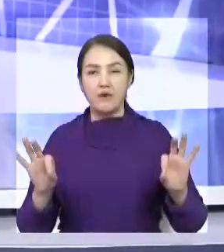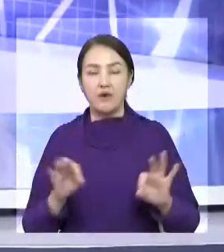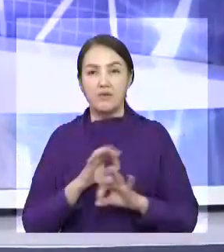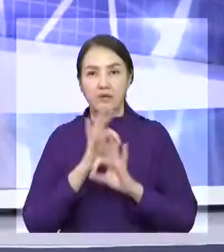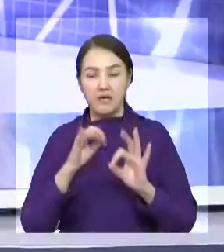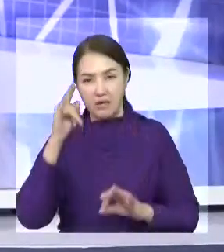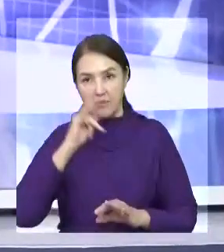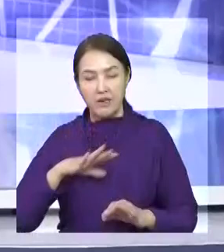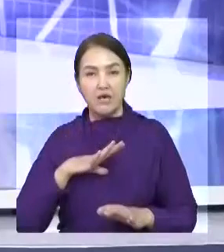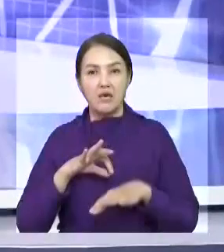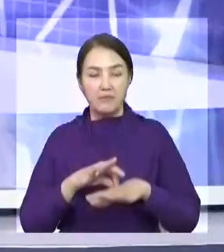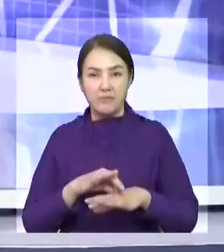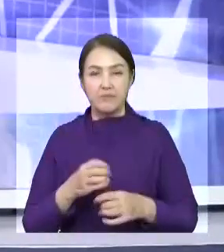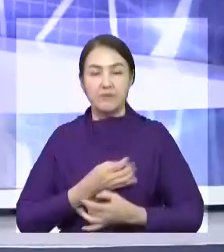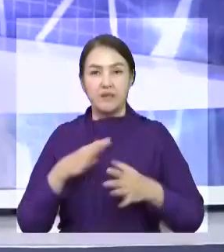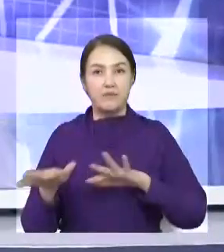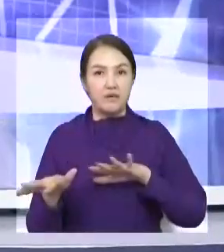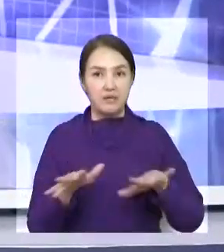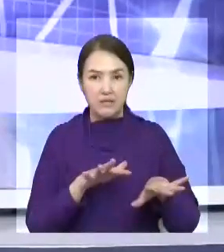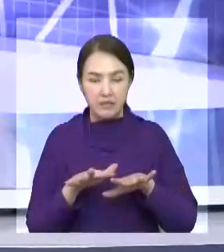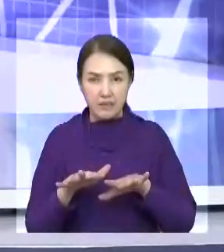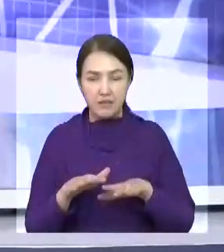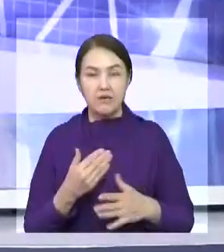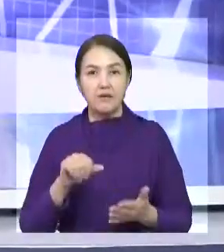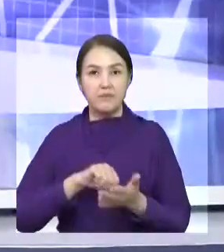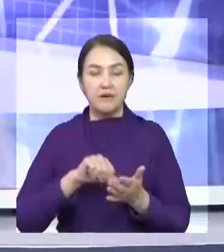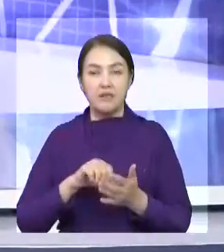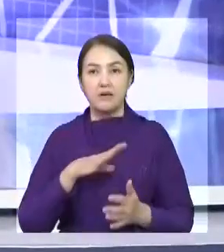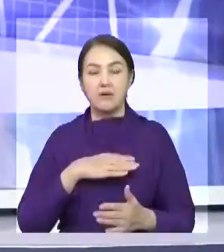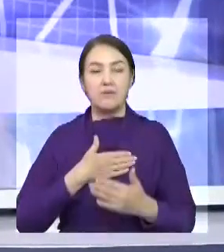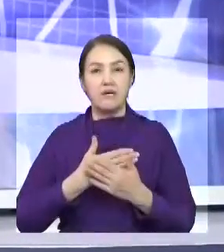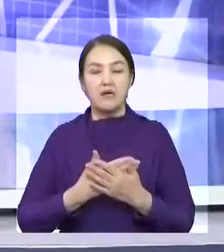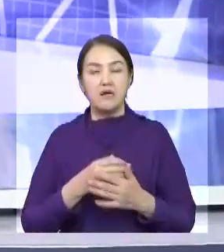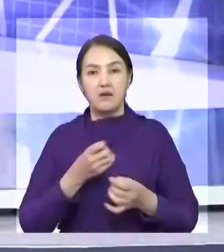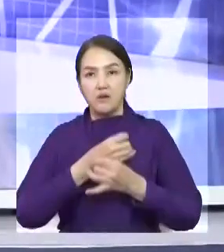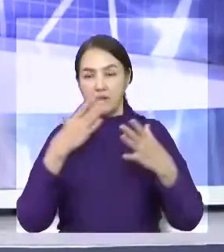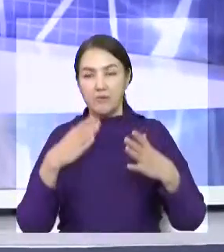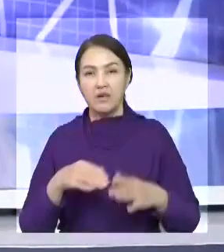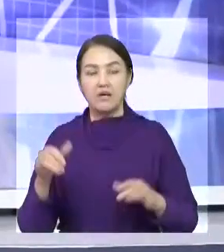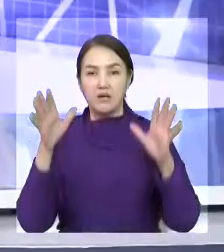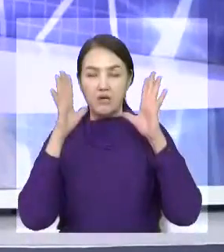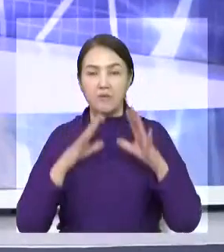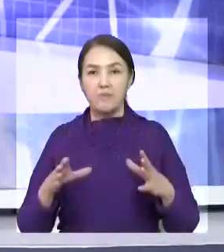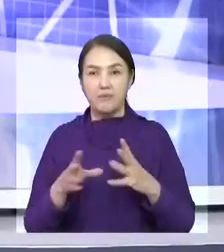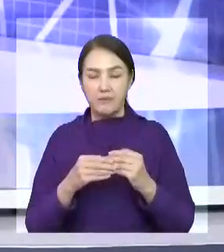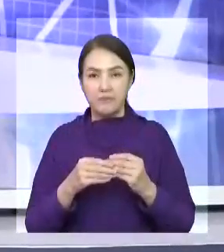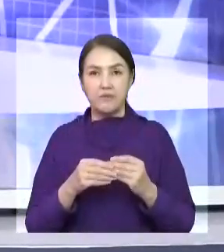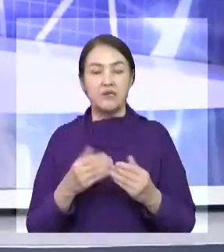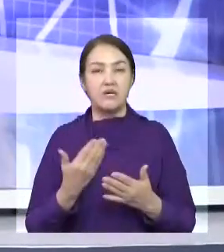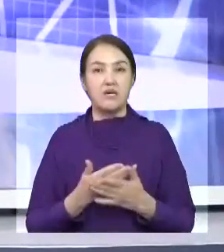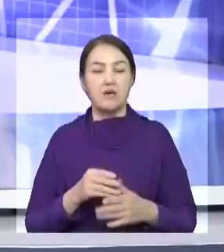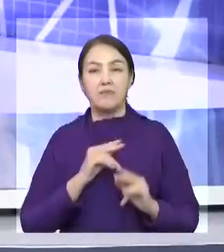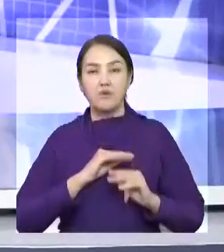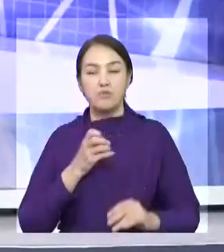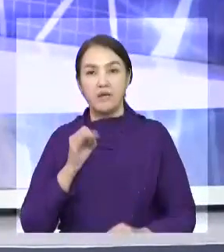народа Казахстана было организовано праздничное мероприятие. Его участниками были активисты этнокультурных и религиозных объединений. Моя